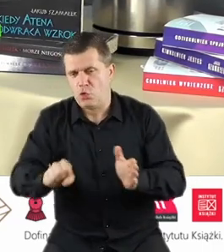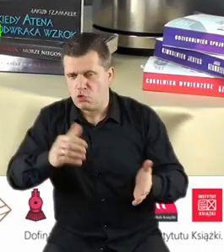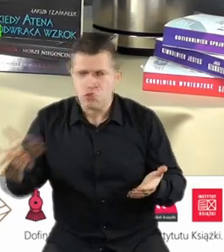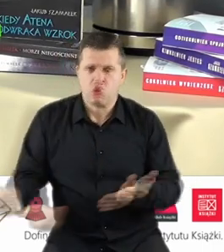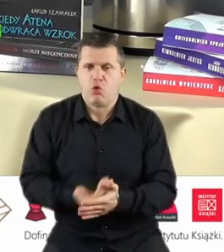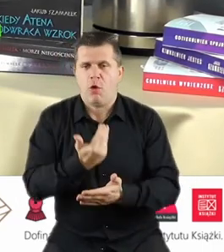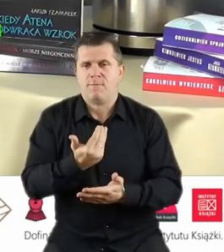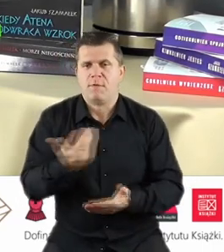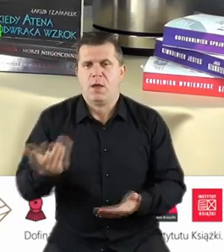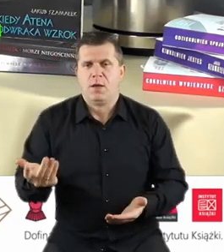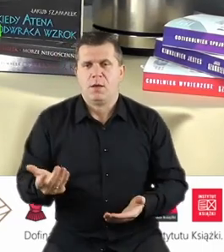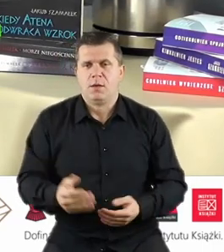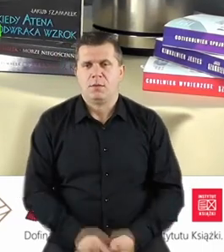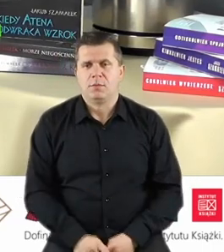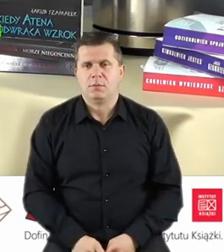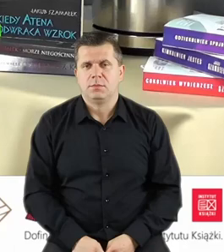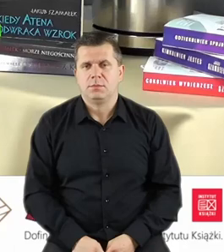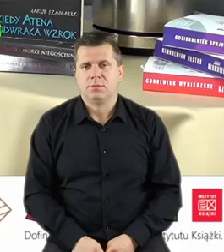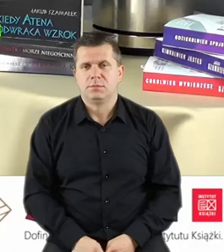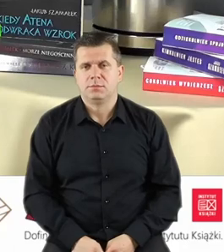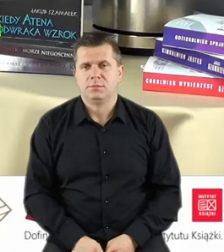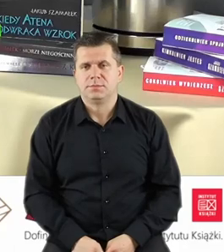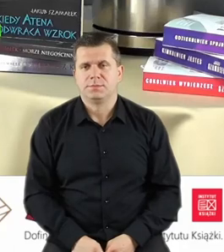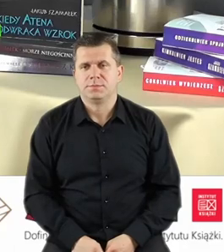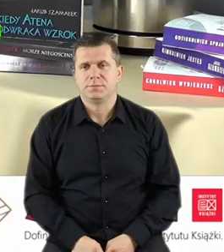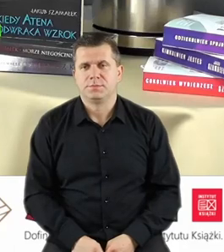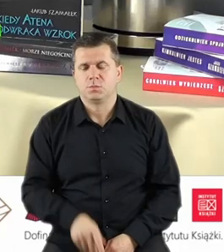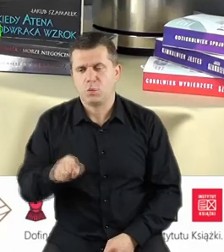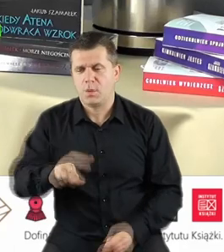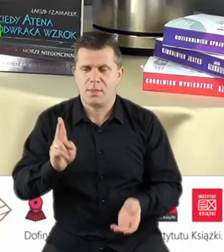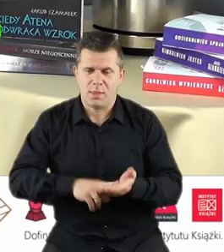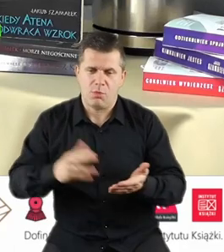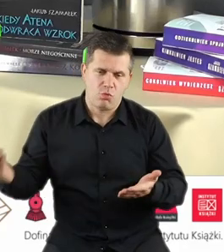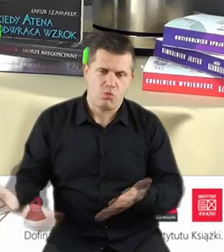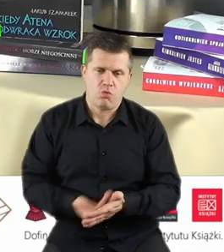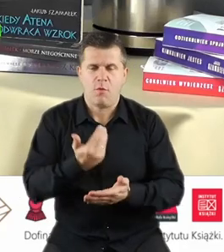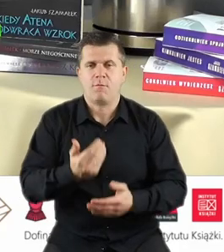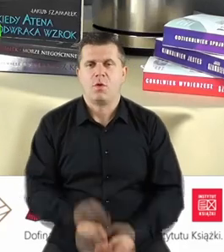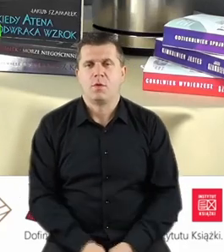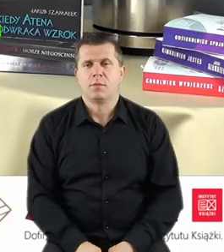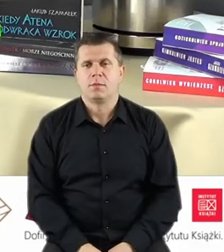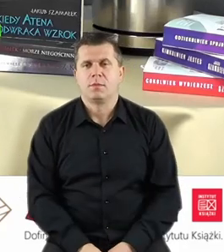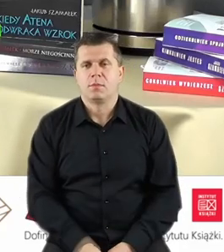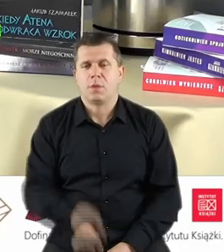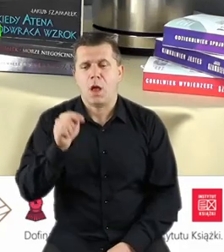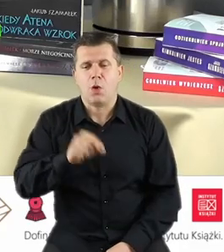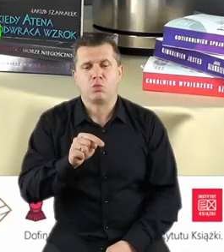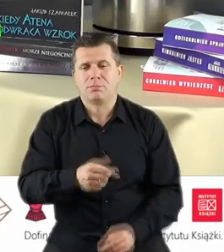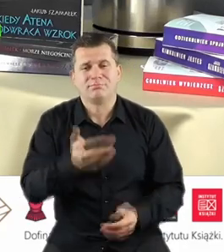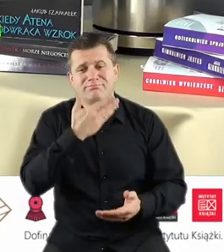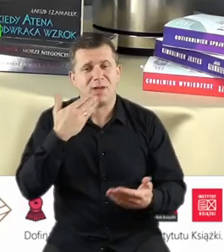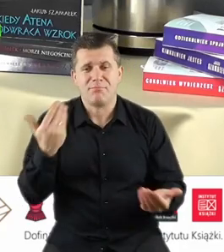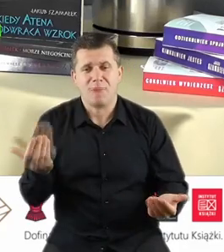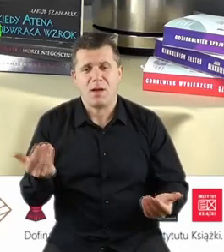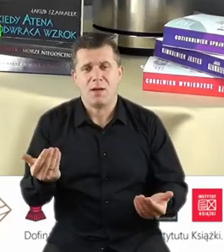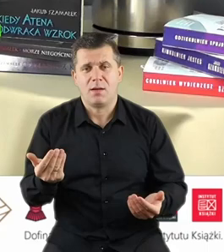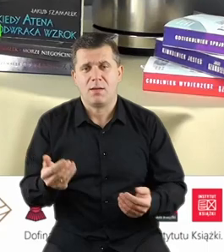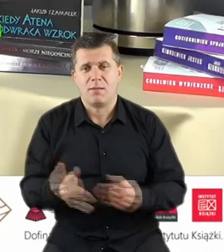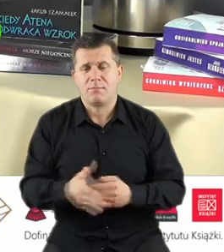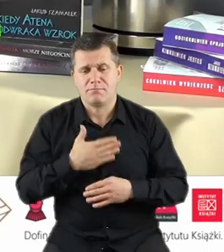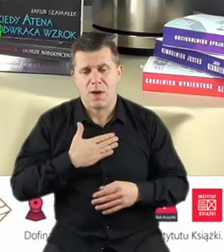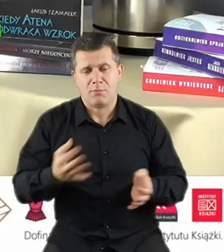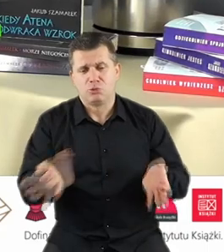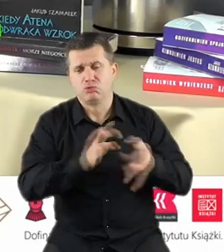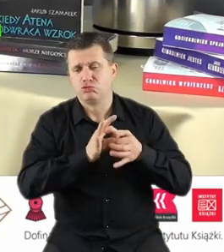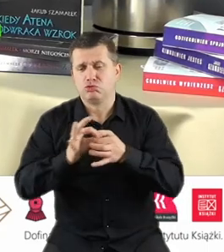kątem i się znaleźć tutaj na nowo. No a tutaj tego nie ma. Jakby mamy tą ciągłość,